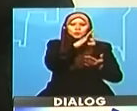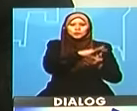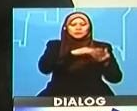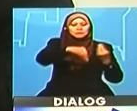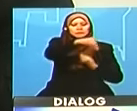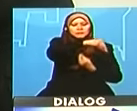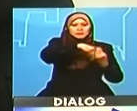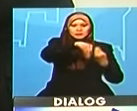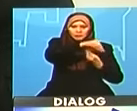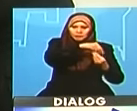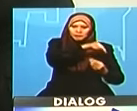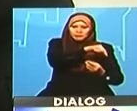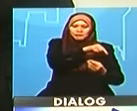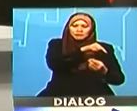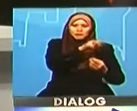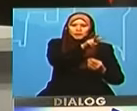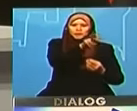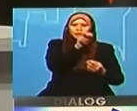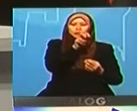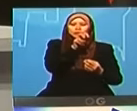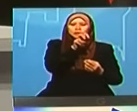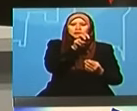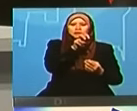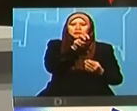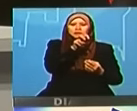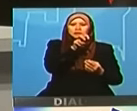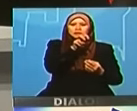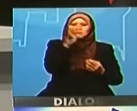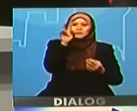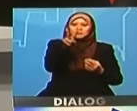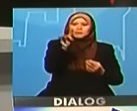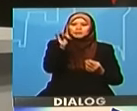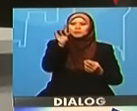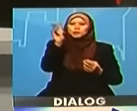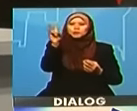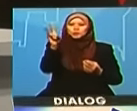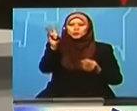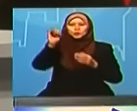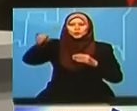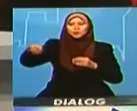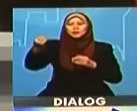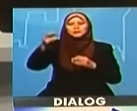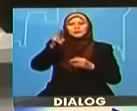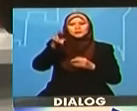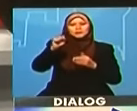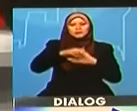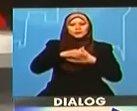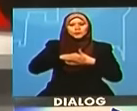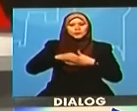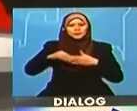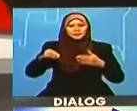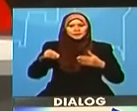sebanyak sebanyak 287 juta US dollars.